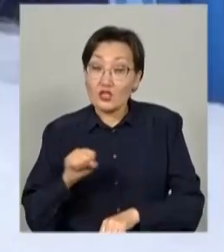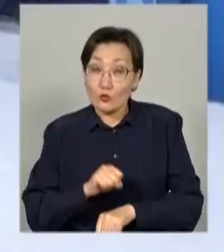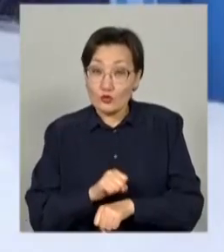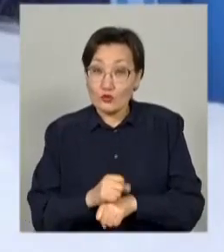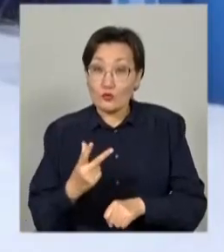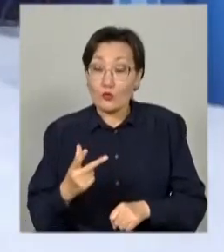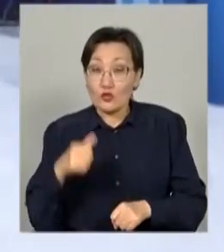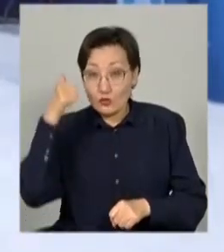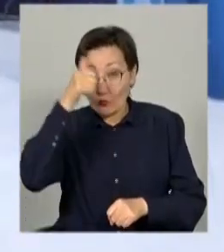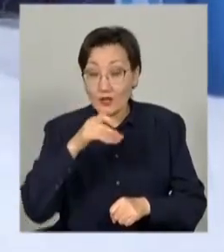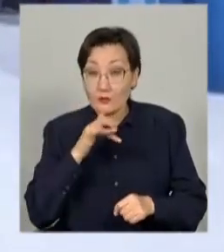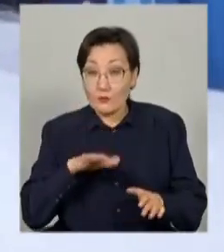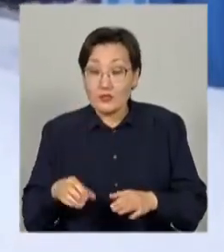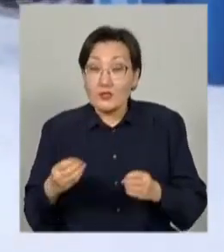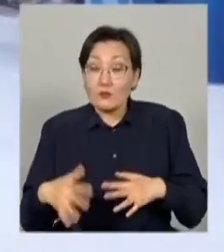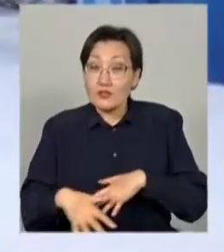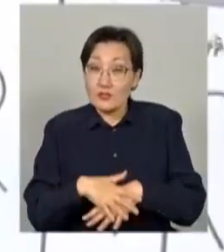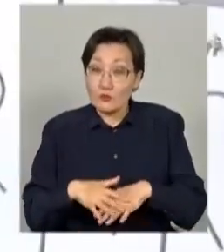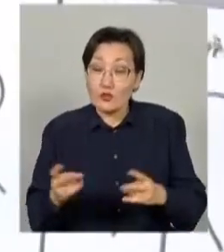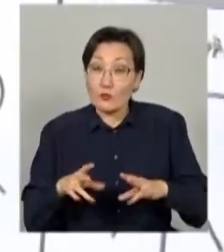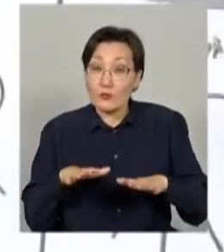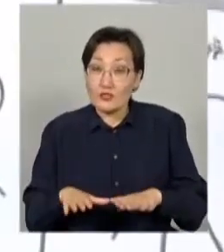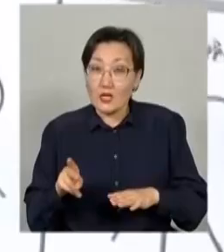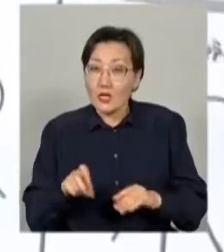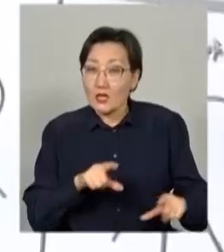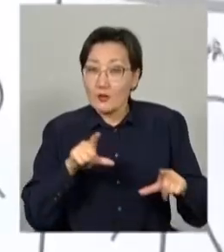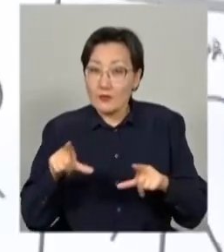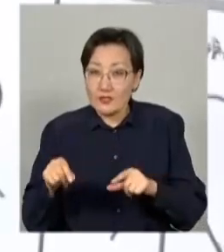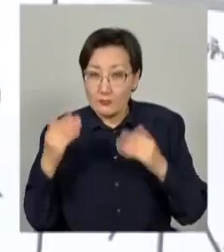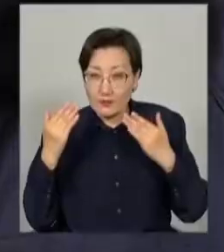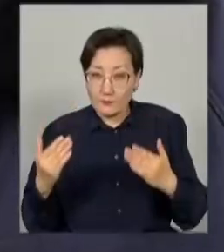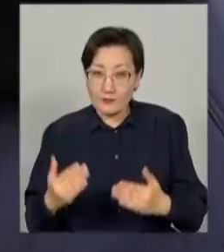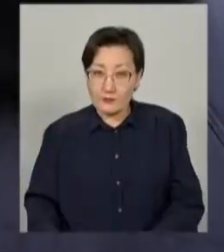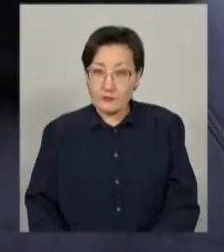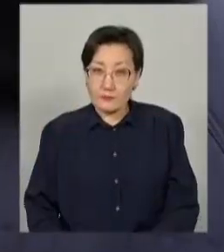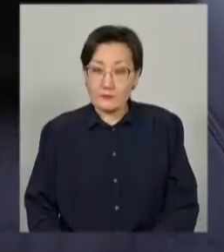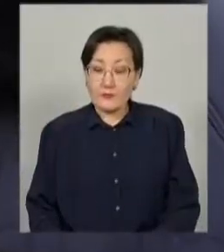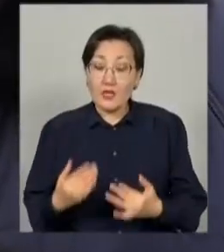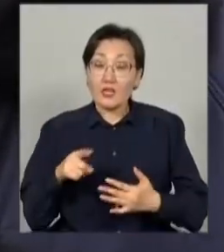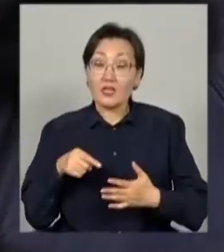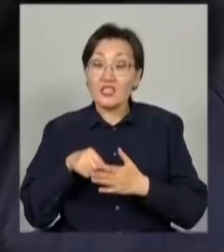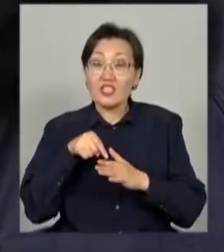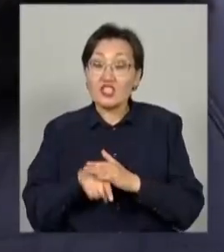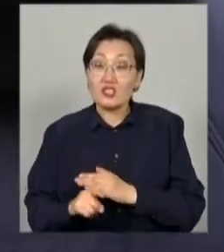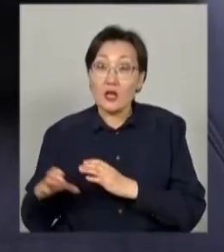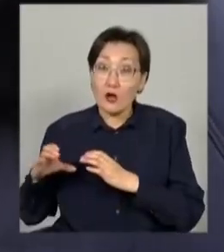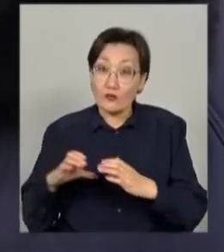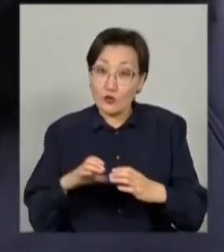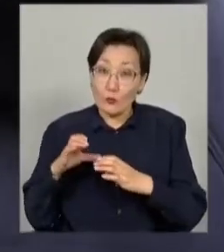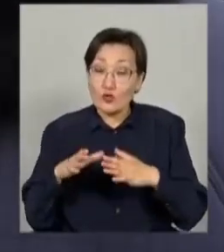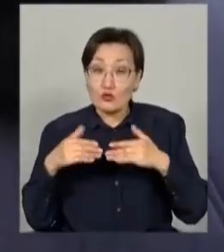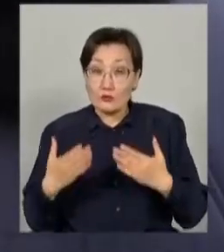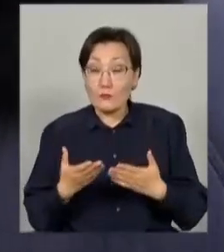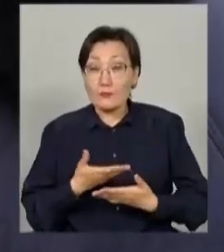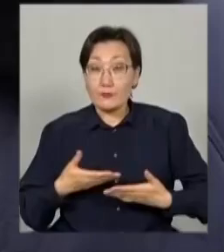тоқтағанына 3 жыл болыпты. Қарапайым халық діттеген жеріне қалай жетерін білмейді ал. Қазымна қалаң ішінде автобус жүрмегеннен кейін